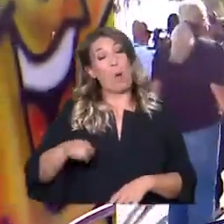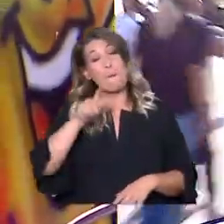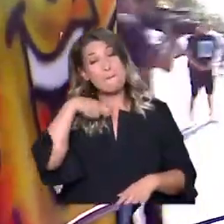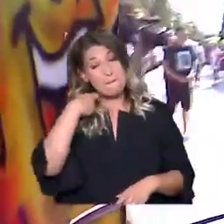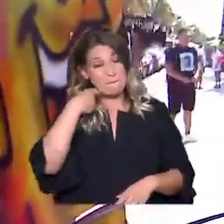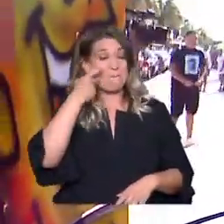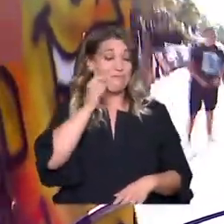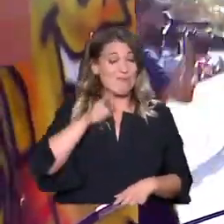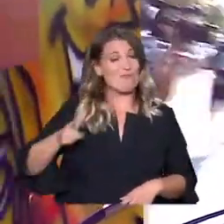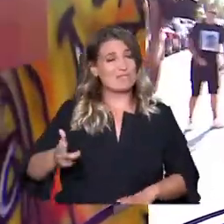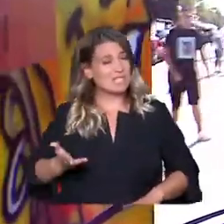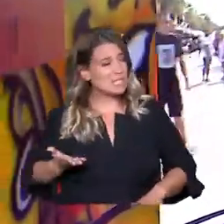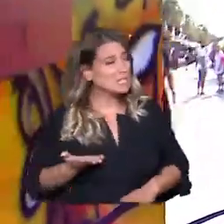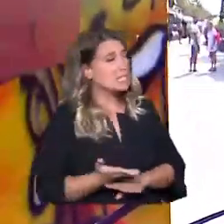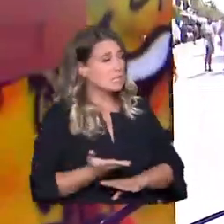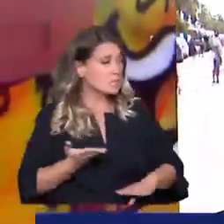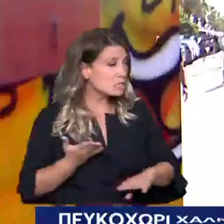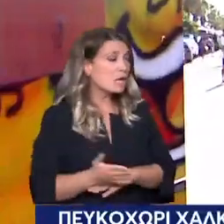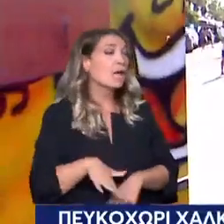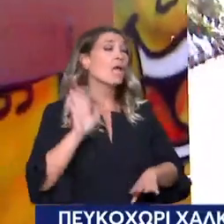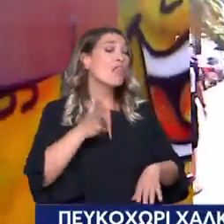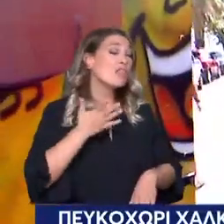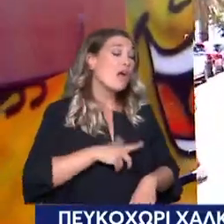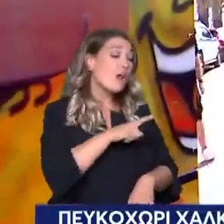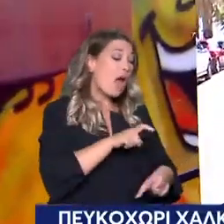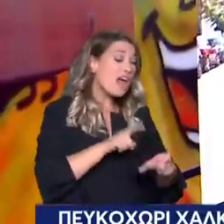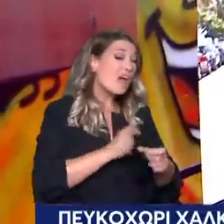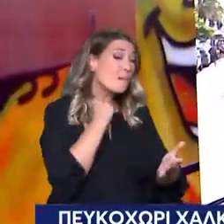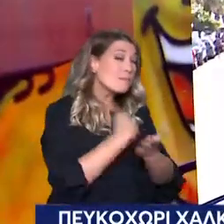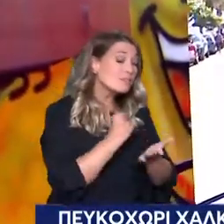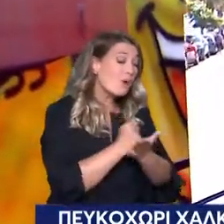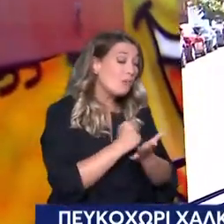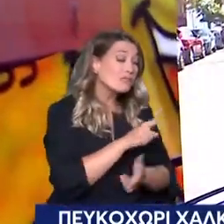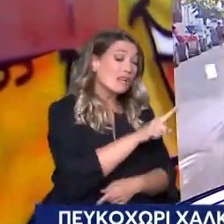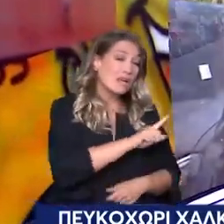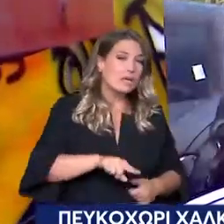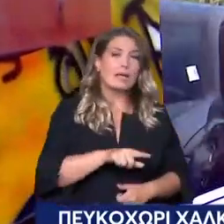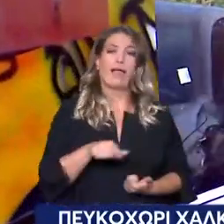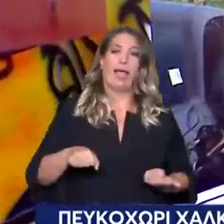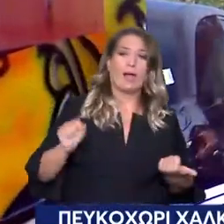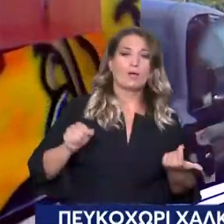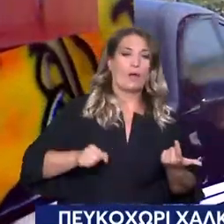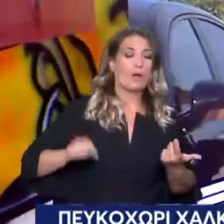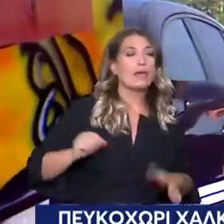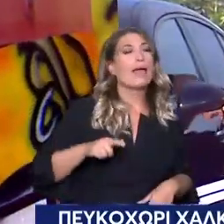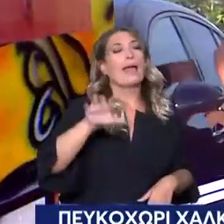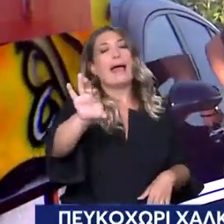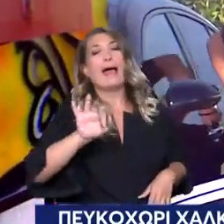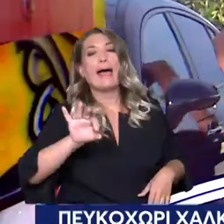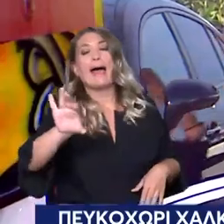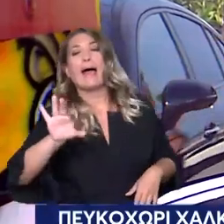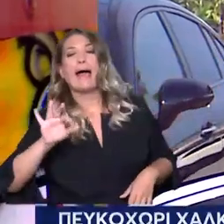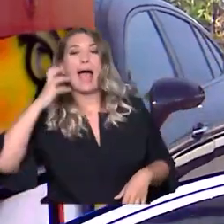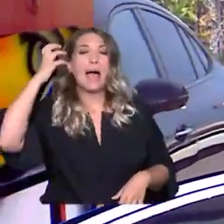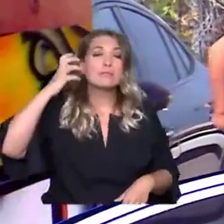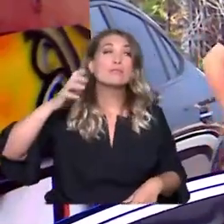μια αίτηση στον εισαγγελέα εδώ στο Πολύγερο. Αρχικά έγινε δεκτό, μετά απορρίφθηκε γιατί θεωρήθηκε πραγματογνωμοσύνη. Τελικά,